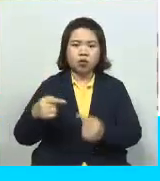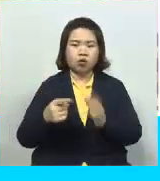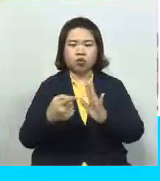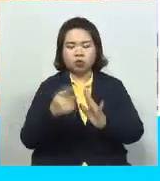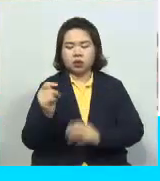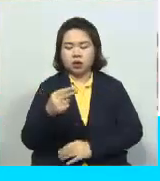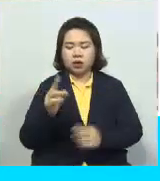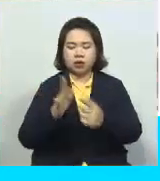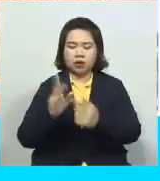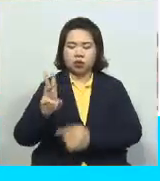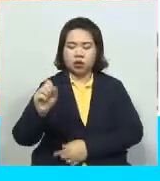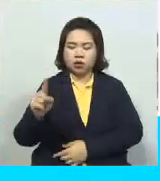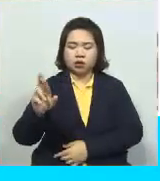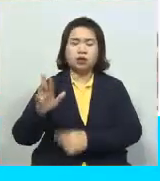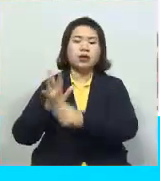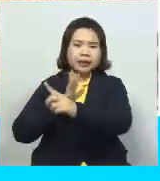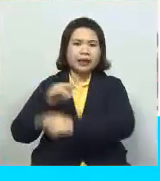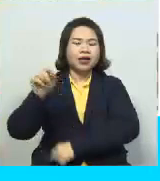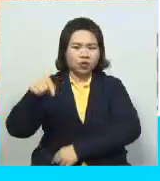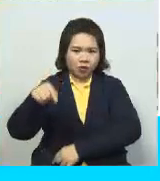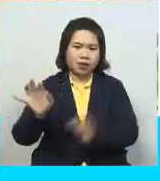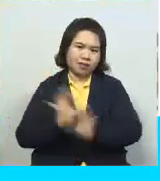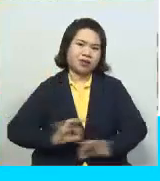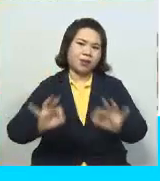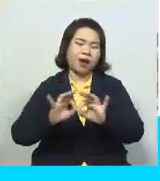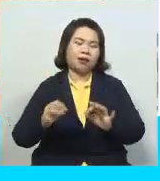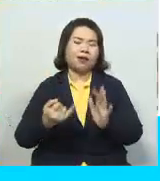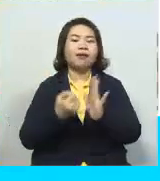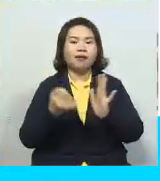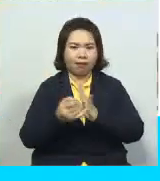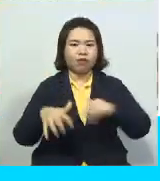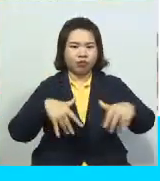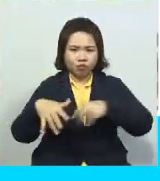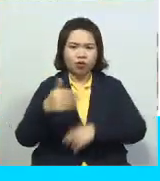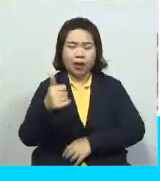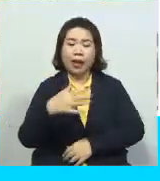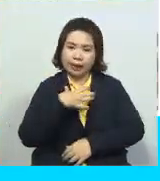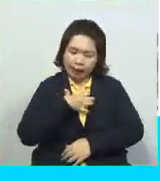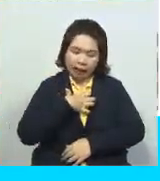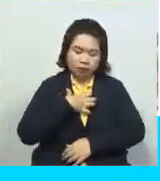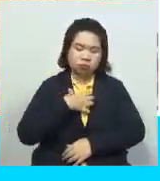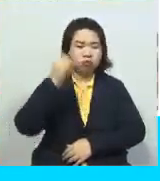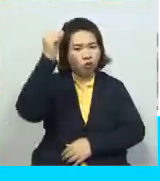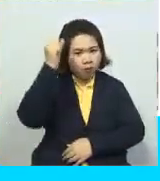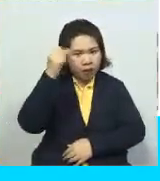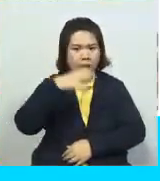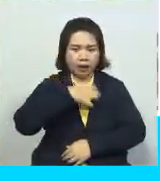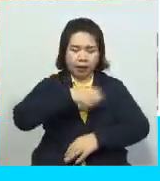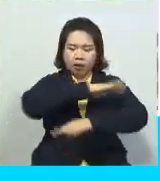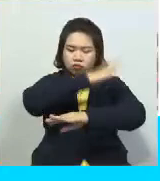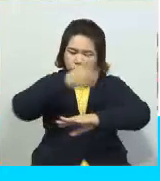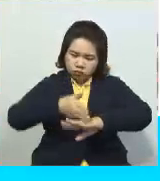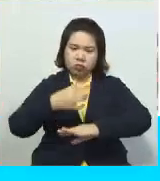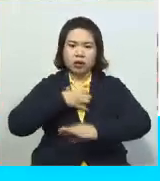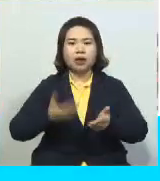ณงานได้ใกล้เช่นเดียวกันตรงนี้ก็ถือว่าเป็นความสะดวกของพี่น้องประชาชนนะครับว่าจะเข้ามาบริเวณงานโดยที่ไม่ต้องนำรถ